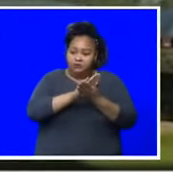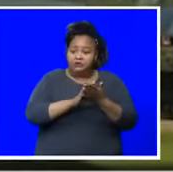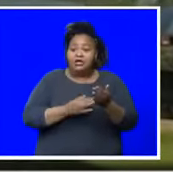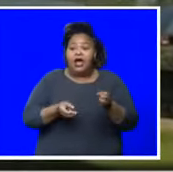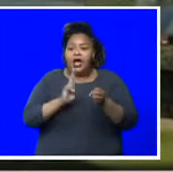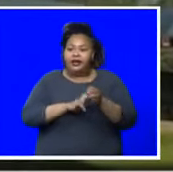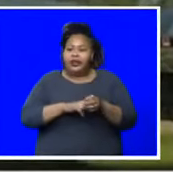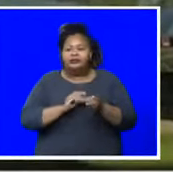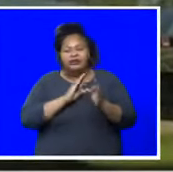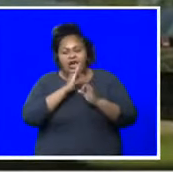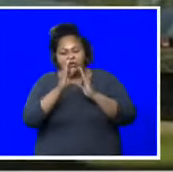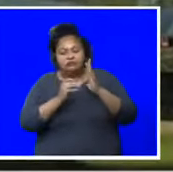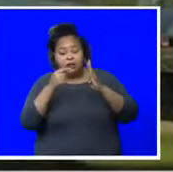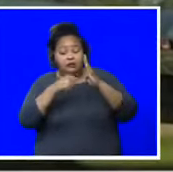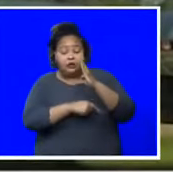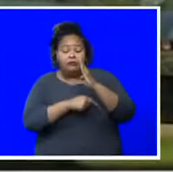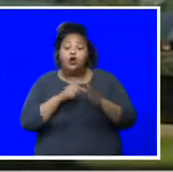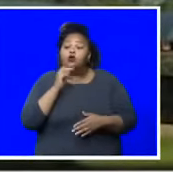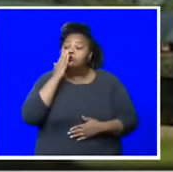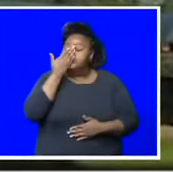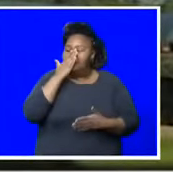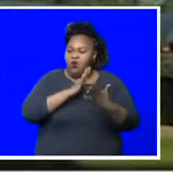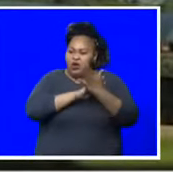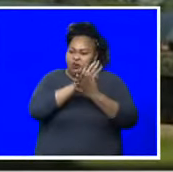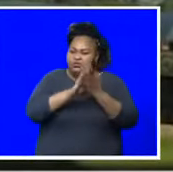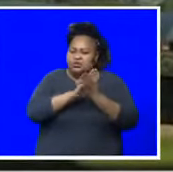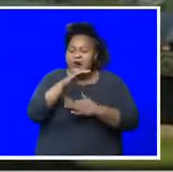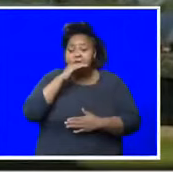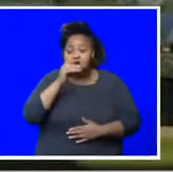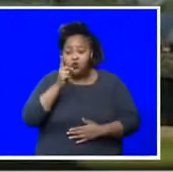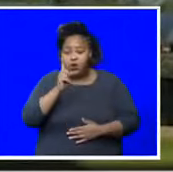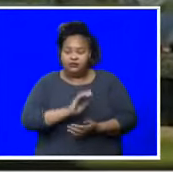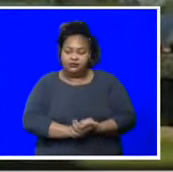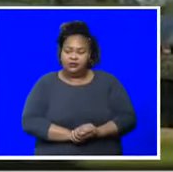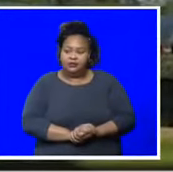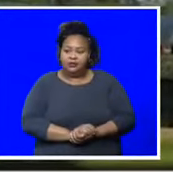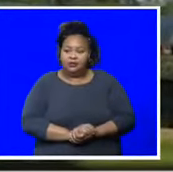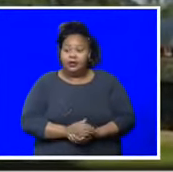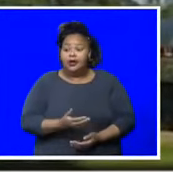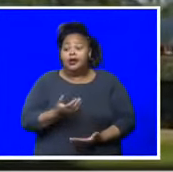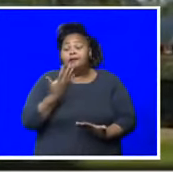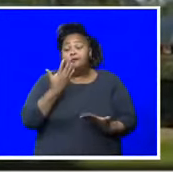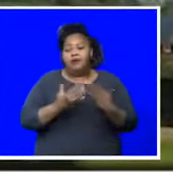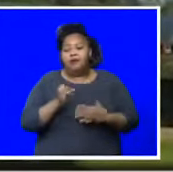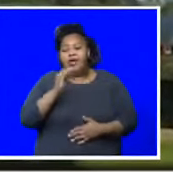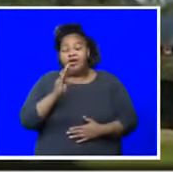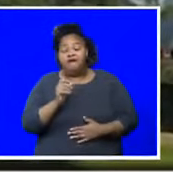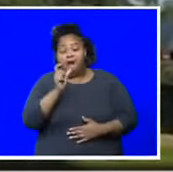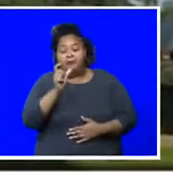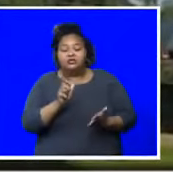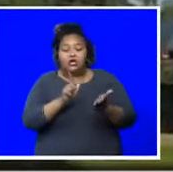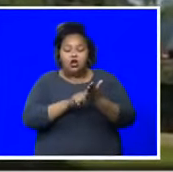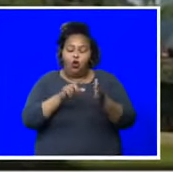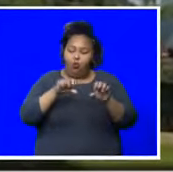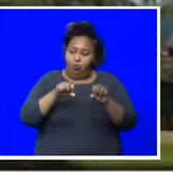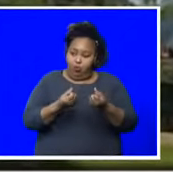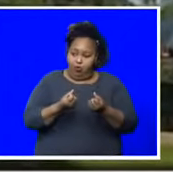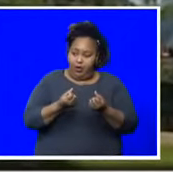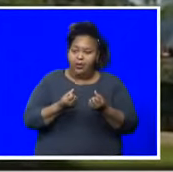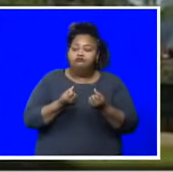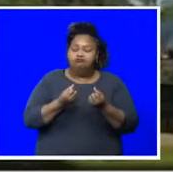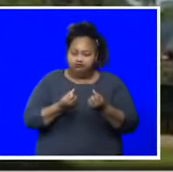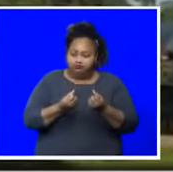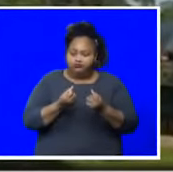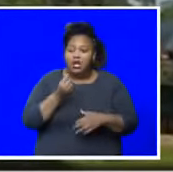neliswati nangabe nje ukuthi khanza ukuthi uphambene nemthetho wethu ukuthi luhamba lufike phi niko